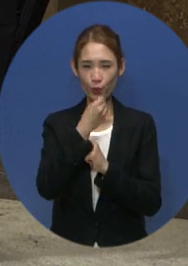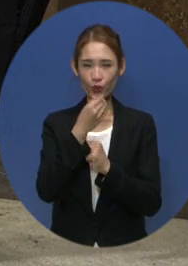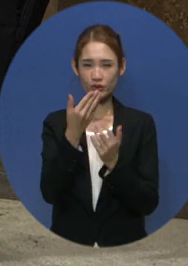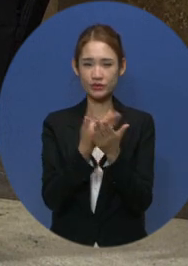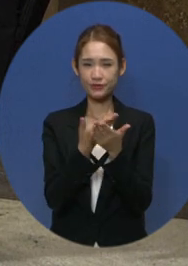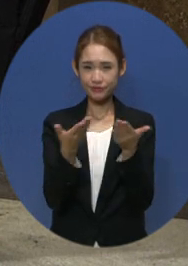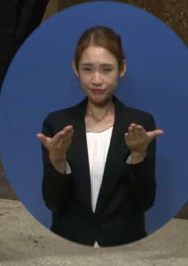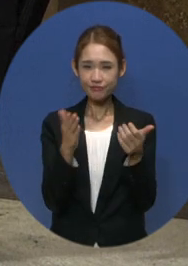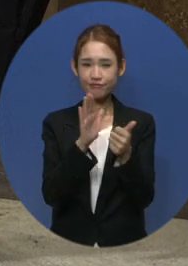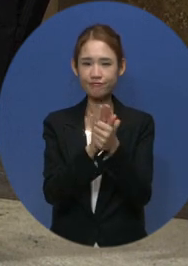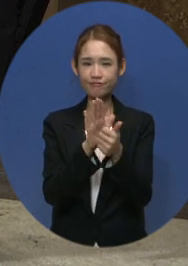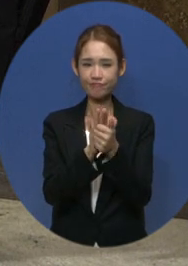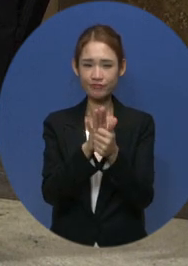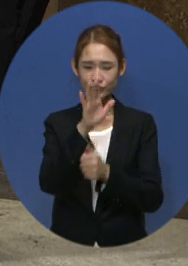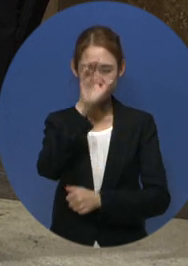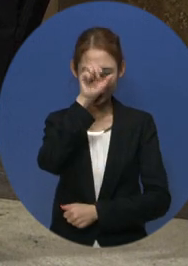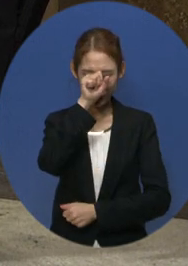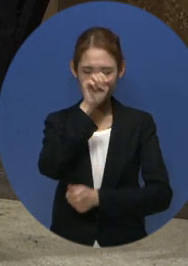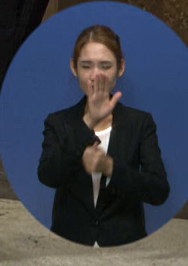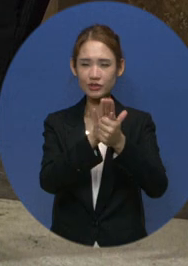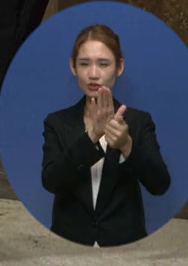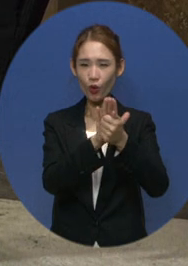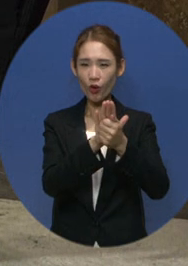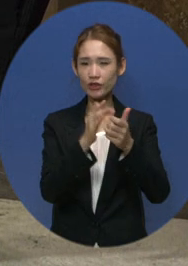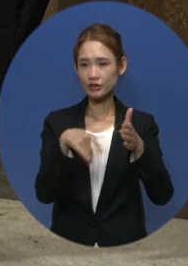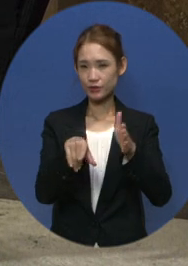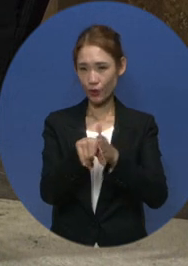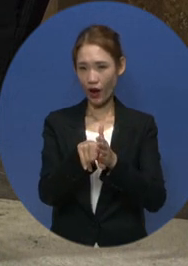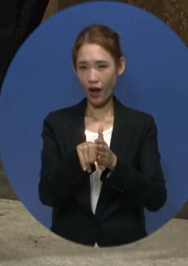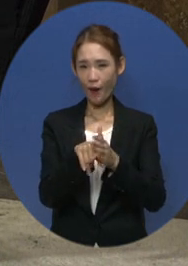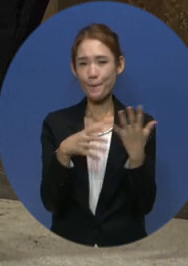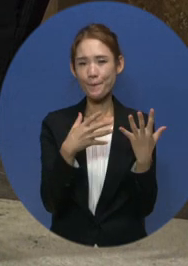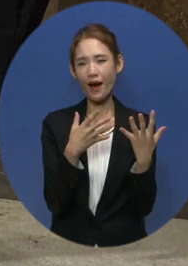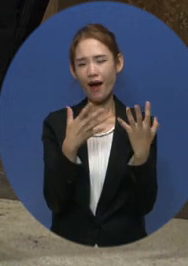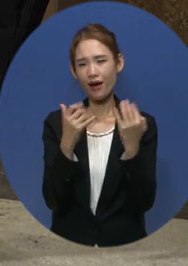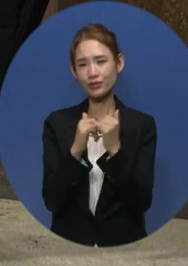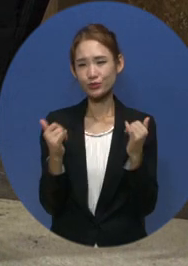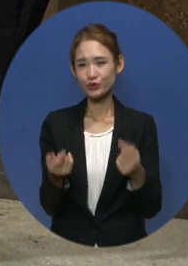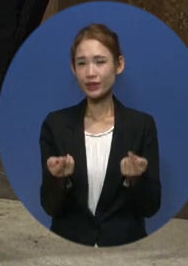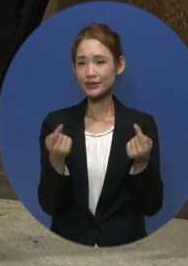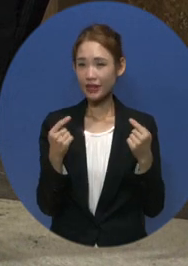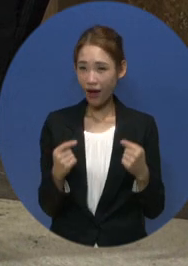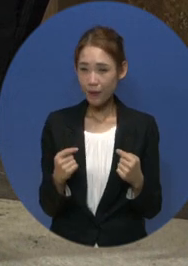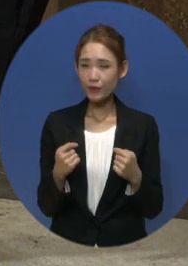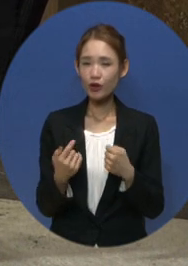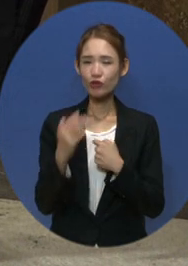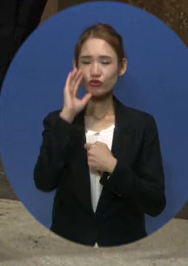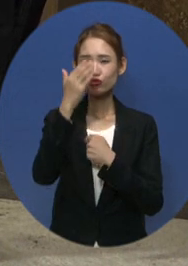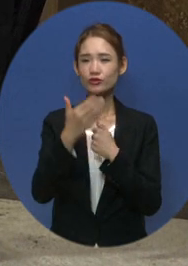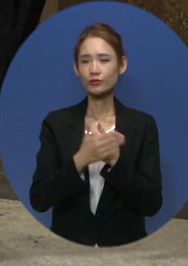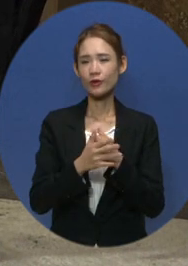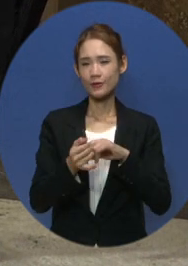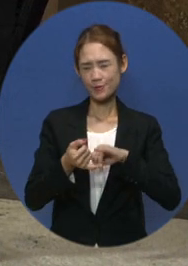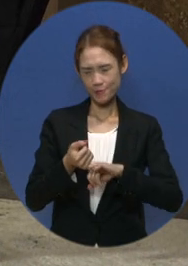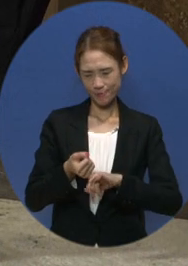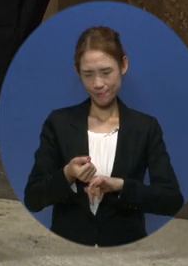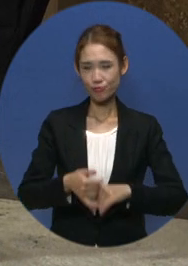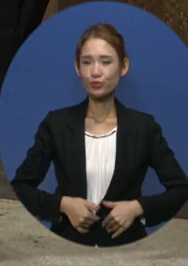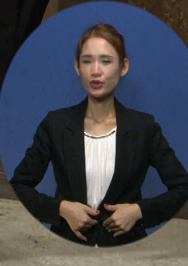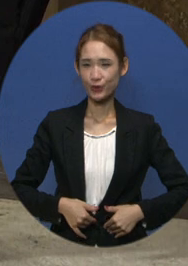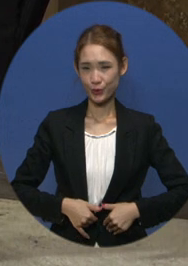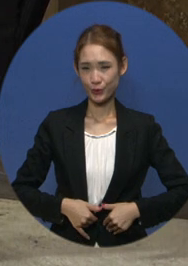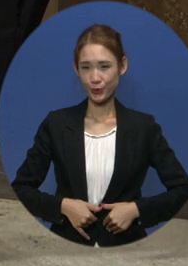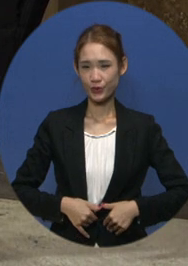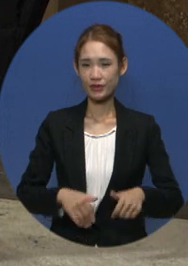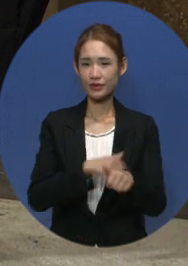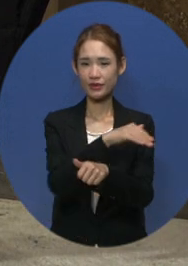복지를 제공하기 위해서 더 네. 좋은 지원을 하기 위해서는 네. 또 많은 분들의 참여라든지 네. 후원이 꼭 필요한 네. 상황이겠네요. 네.